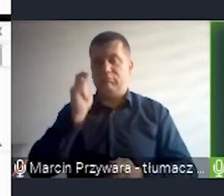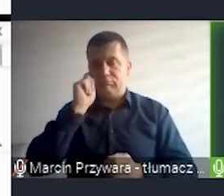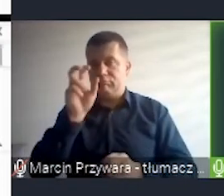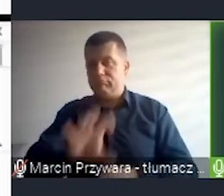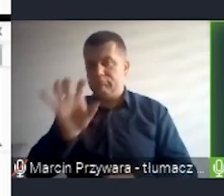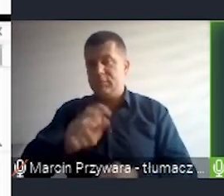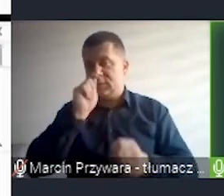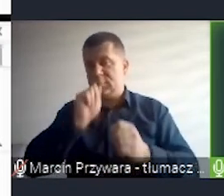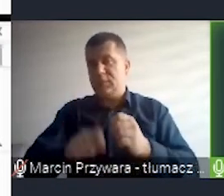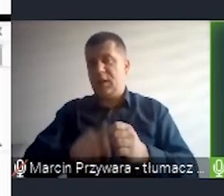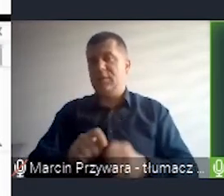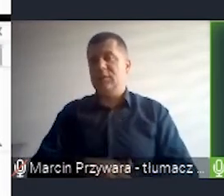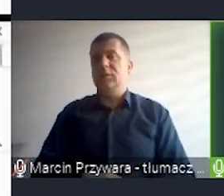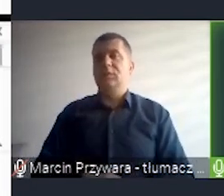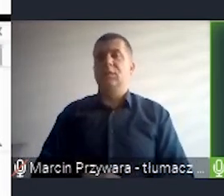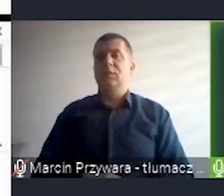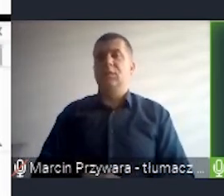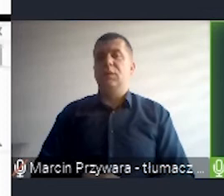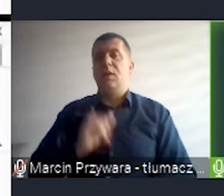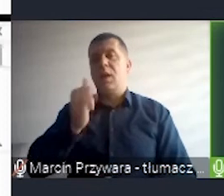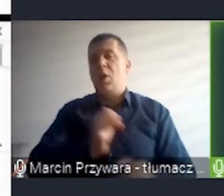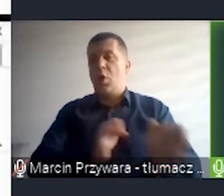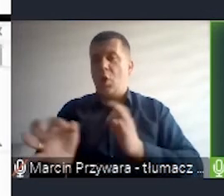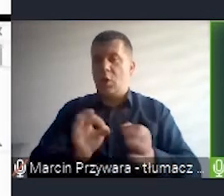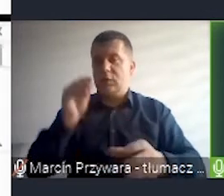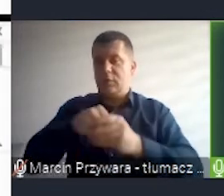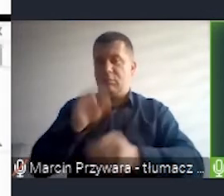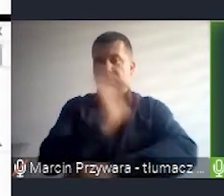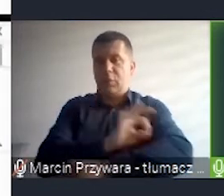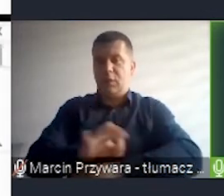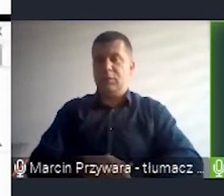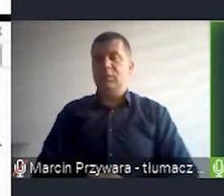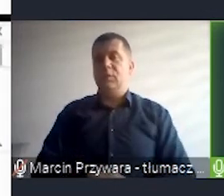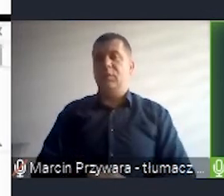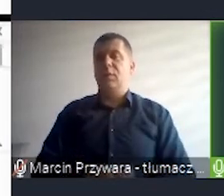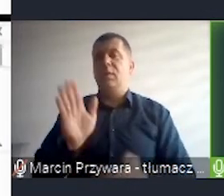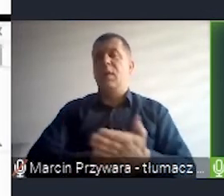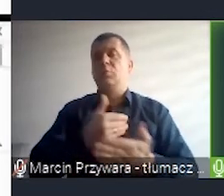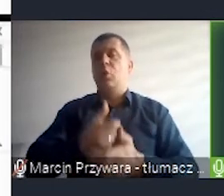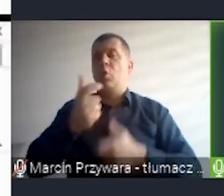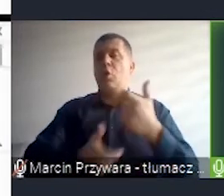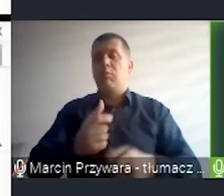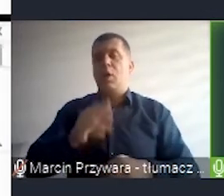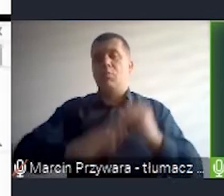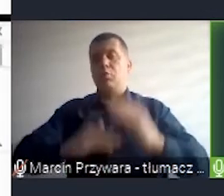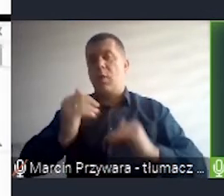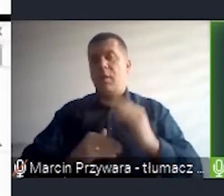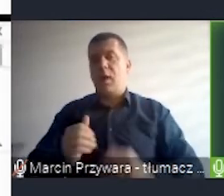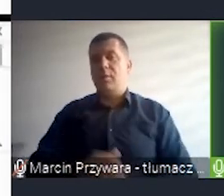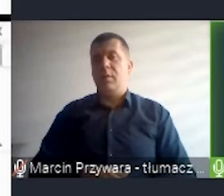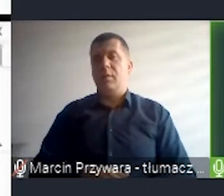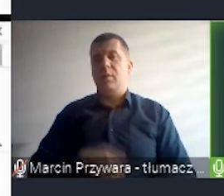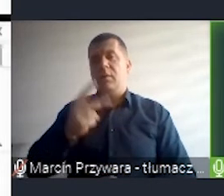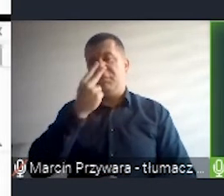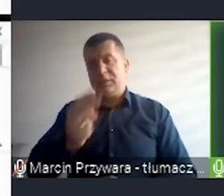śledzić ewentualnie jakieś oszczędności w projekcie. Jeśli na przykład na robotach budowlanych macie Państwo